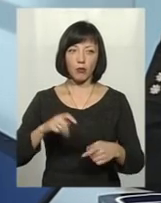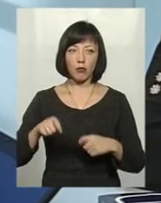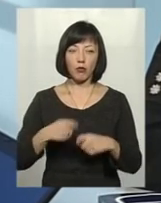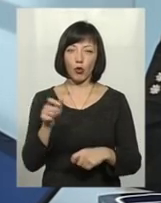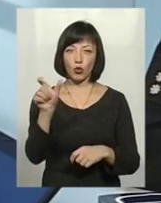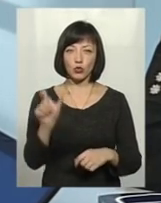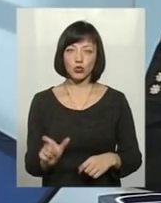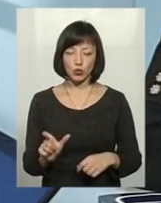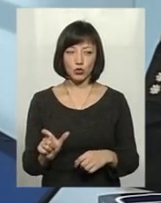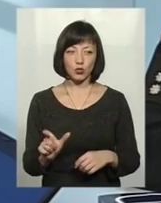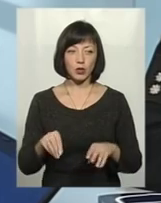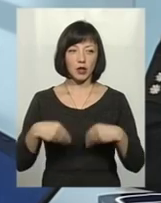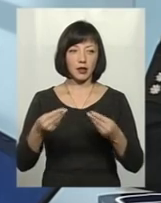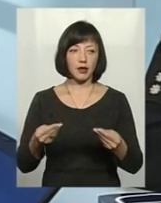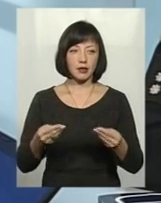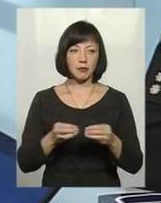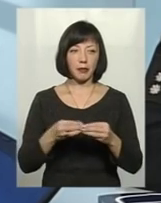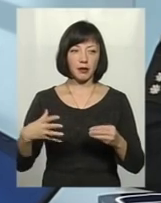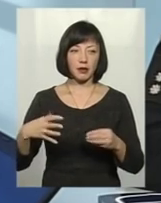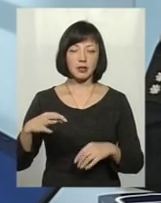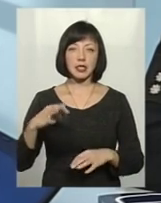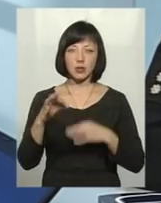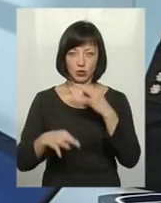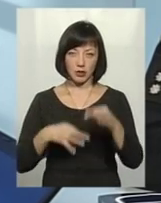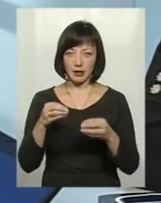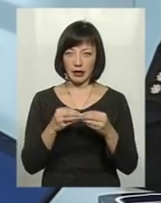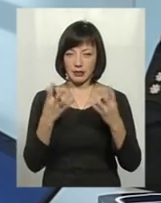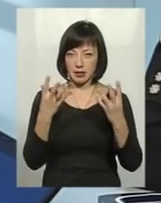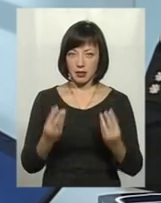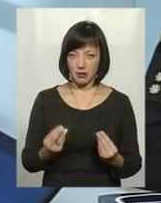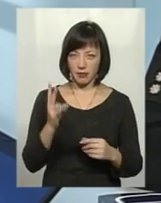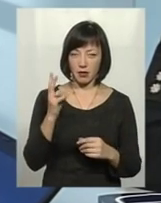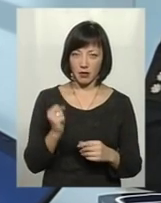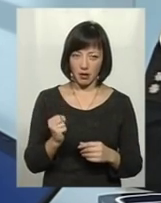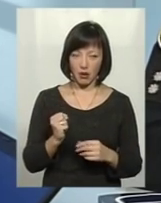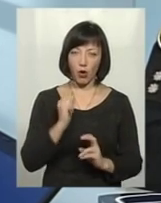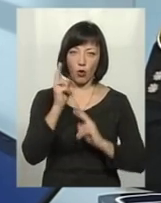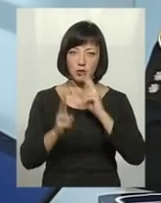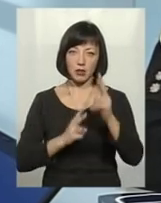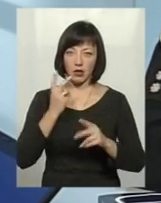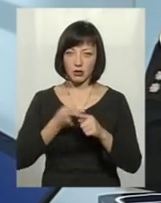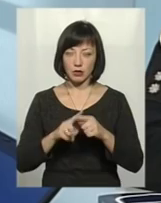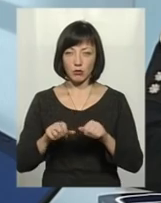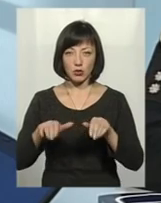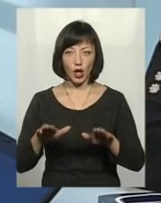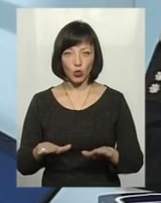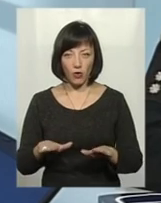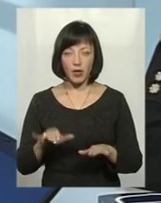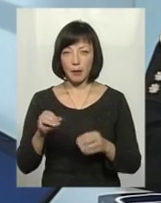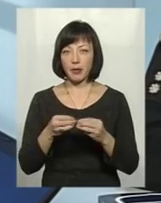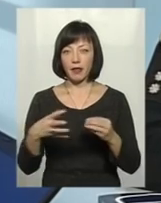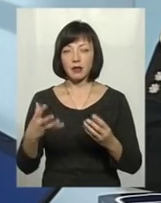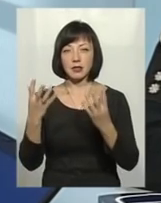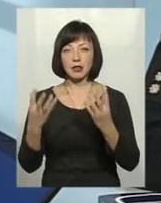порушнику надається 15 днів, 10 днів дається на його на оскарження даної постанови і